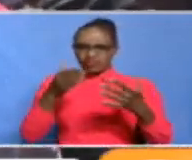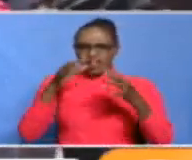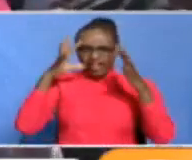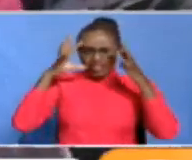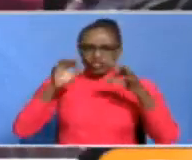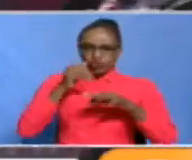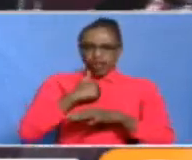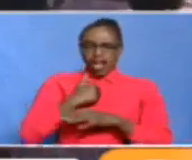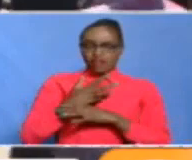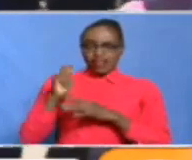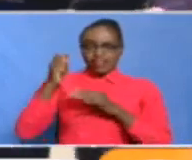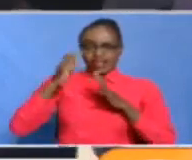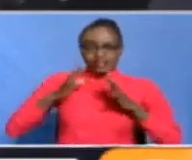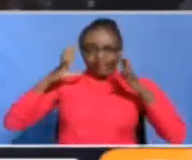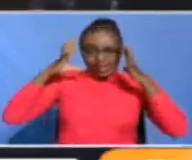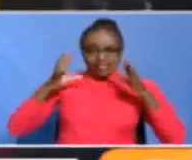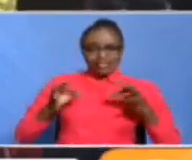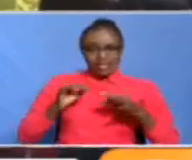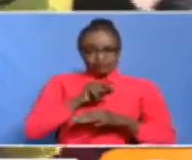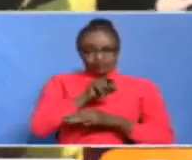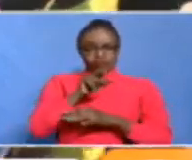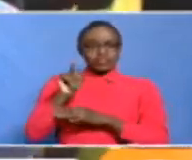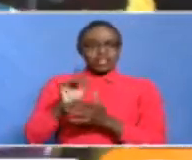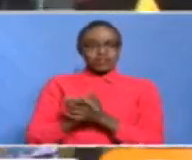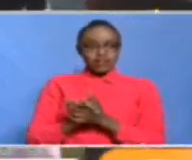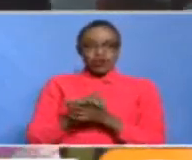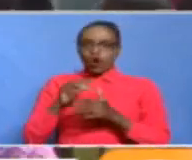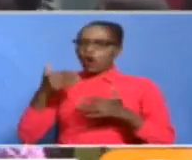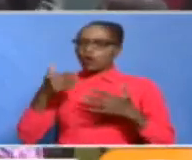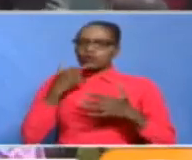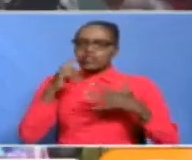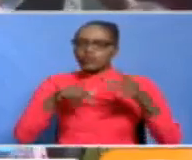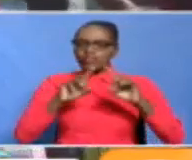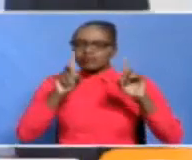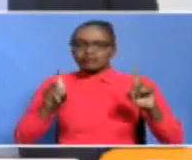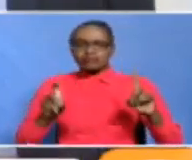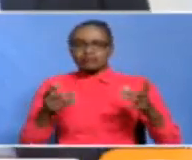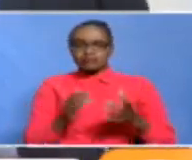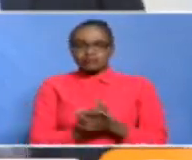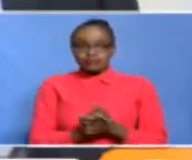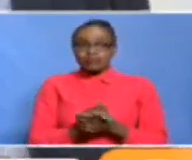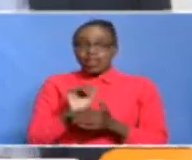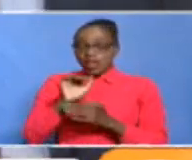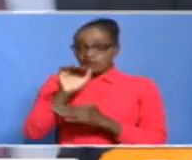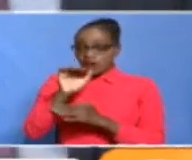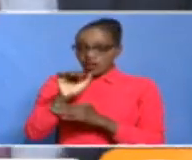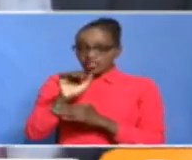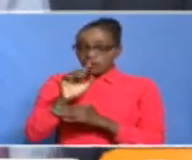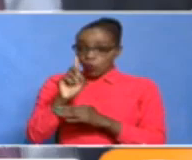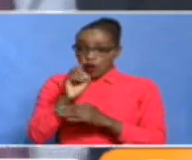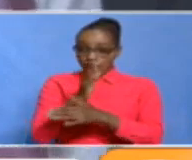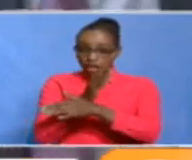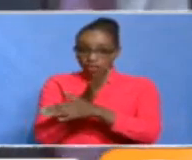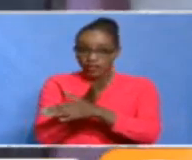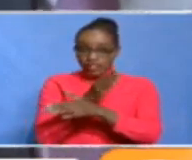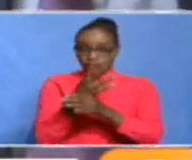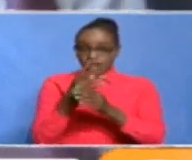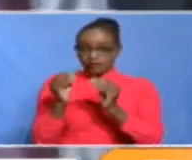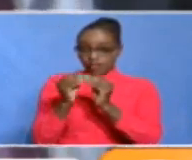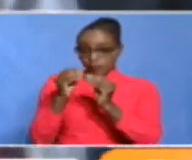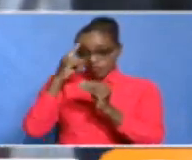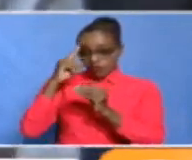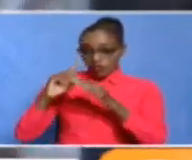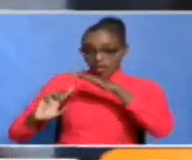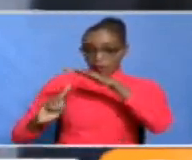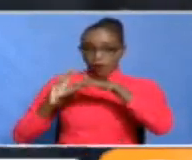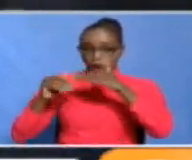waamuzi, wananchi wataamua wakati huo. Au mwasemaje jameni? Agizo lake siku Alhamisi katika baraza la mawaziri